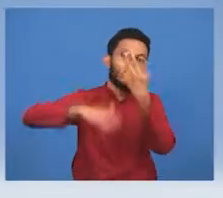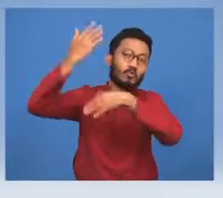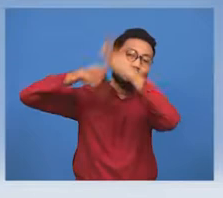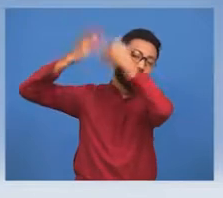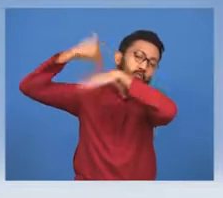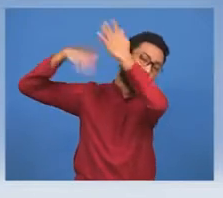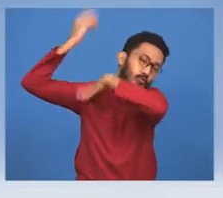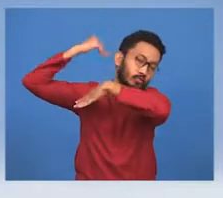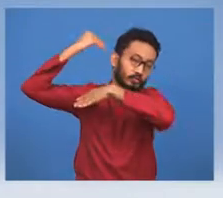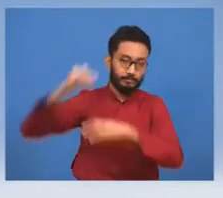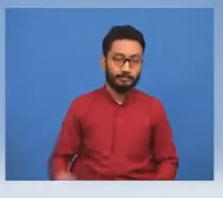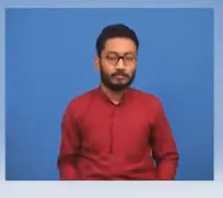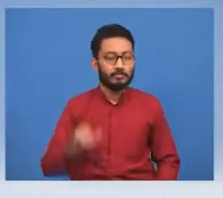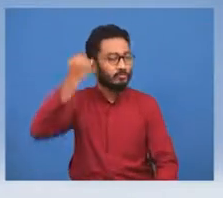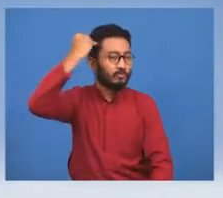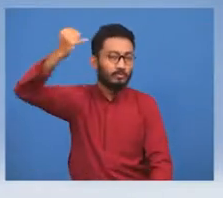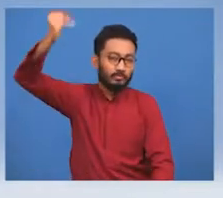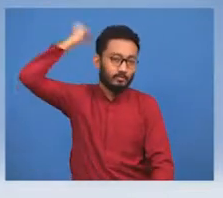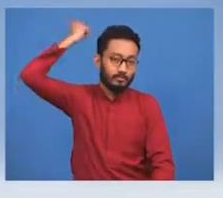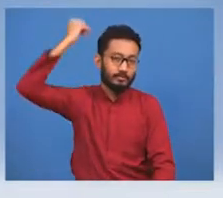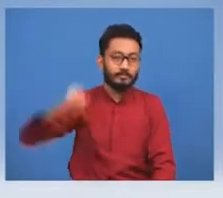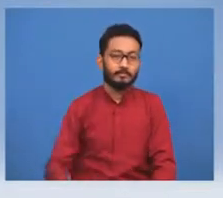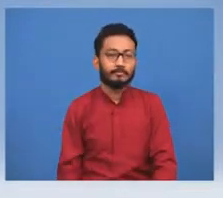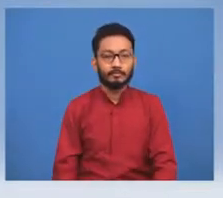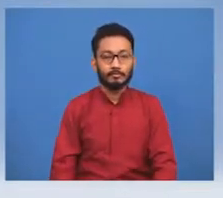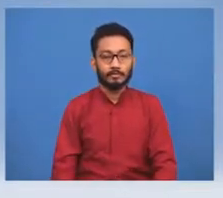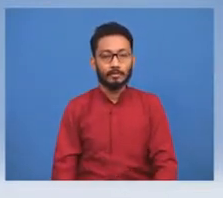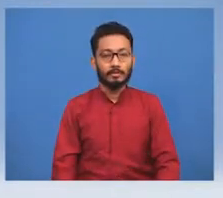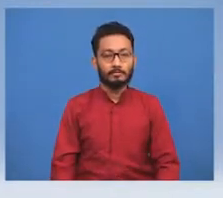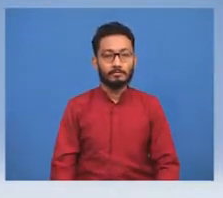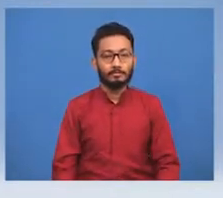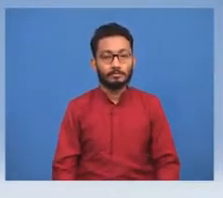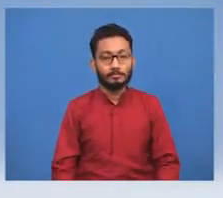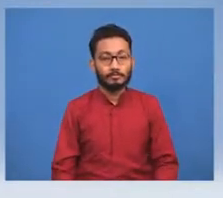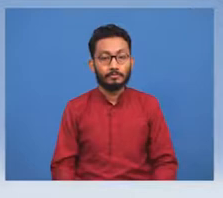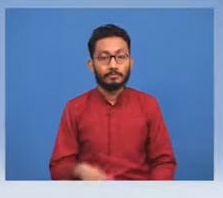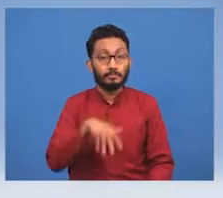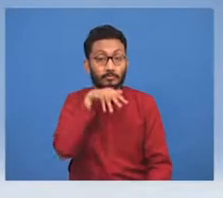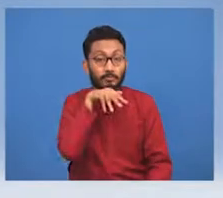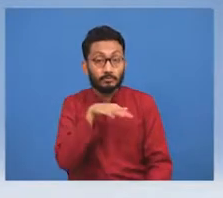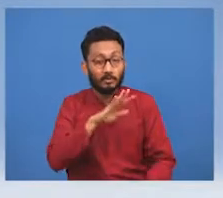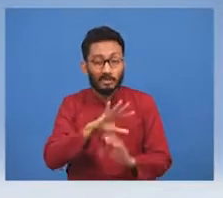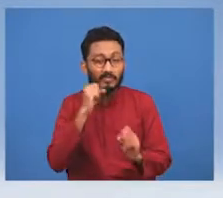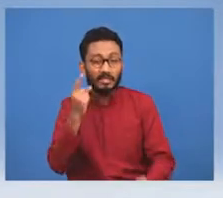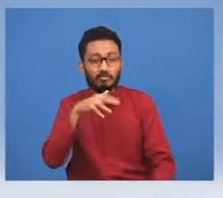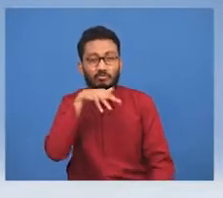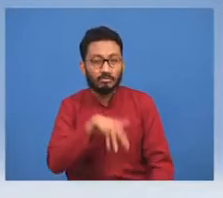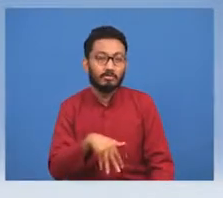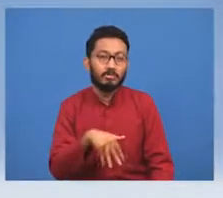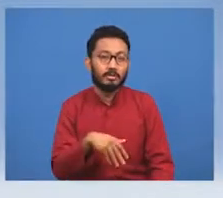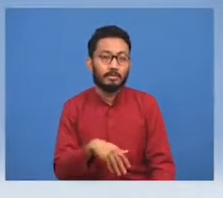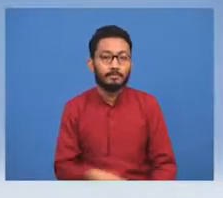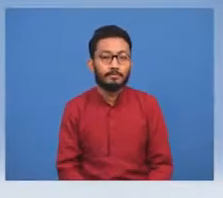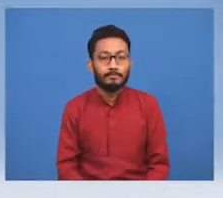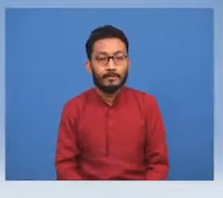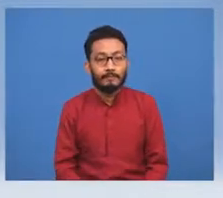anda faham semua ya. Ya, pendidikan Al-Quran As-Sunnah ini sebuah mata pelajaran yang sangat mudah.